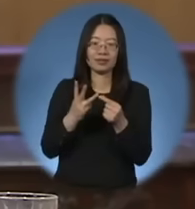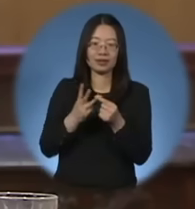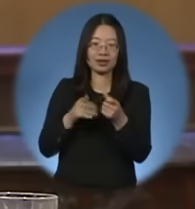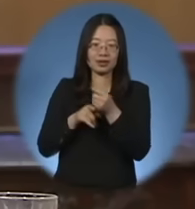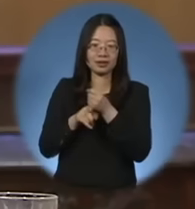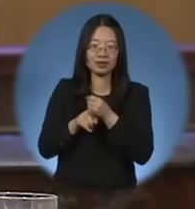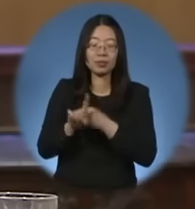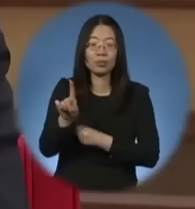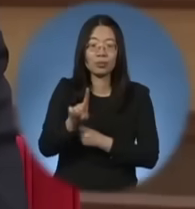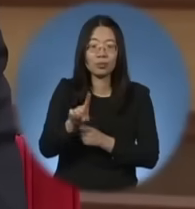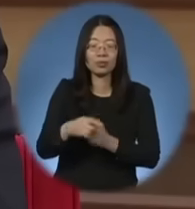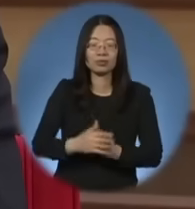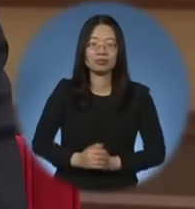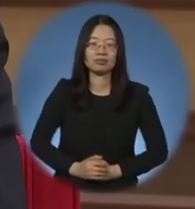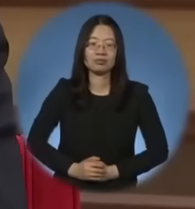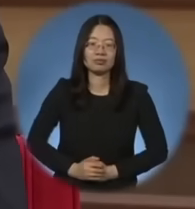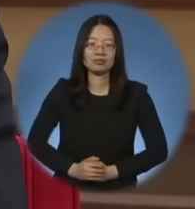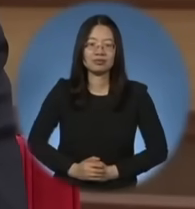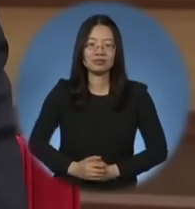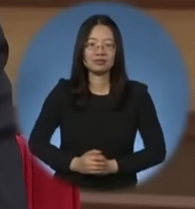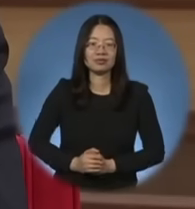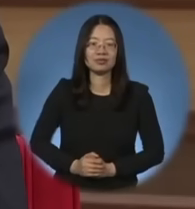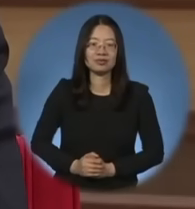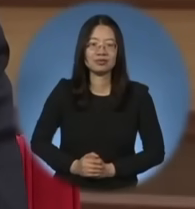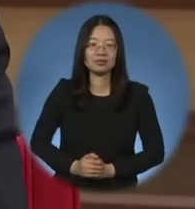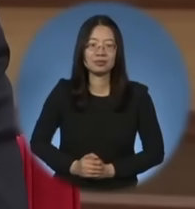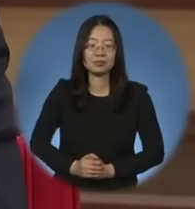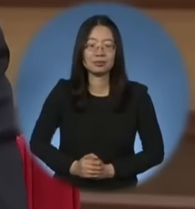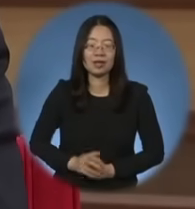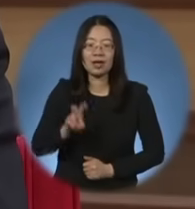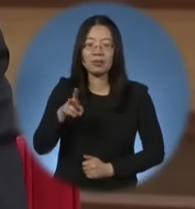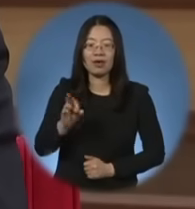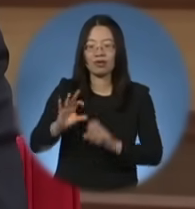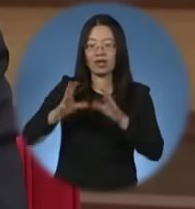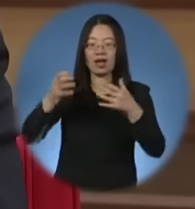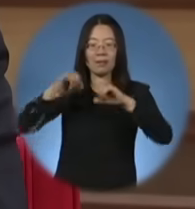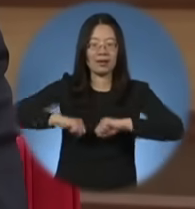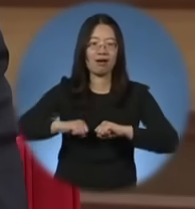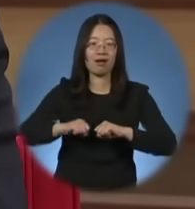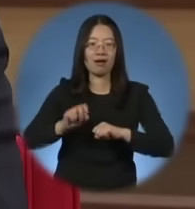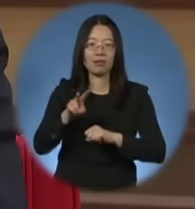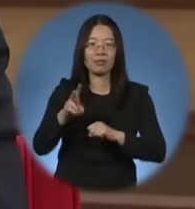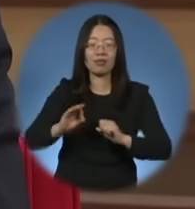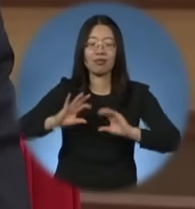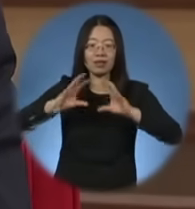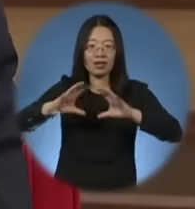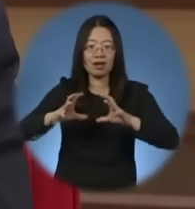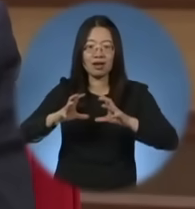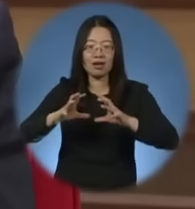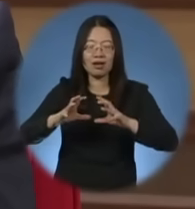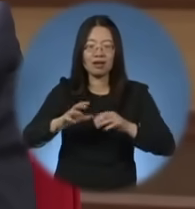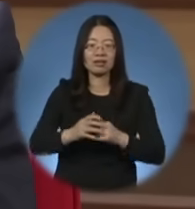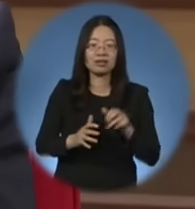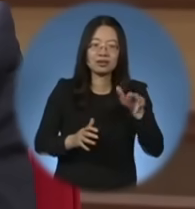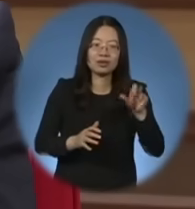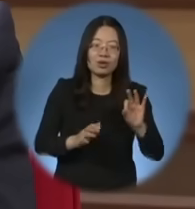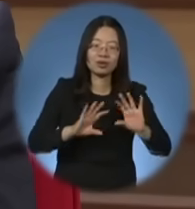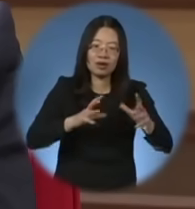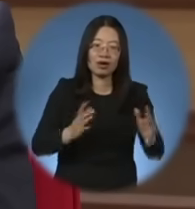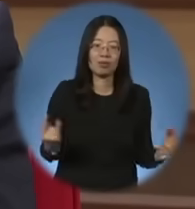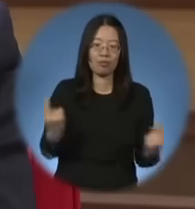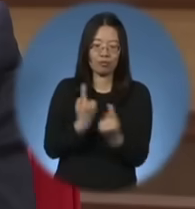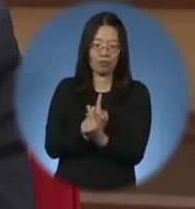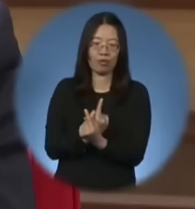세 번째 이유는 있다면은 예 예 명나라가 망한 거음 명나라가 망하고 청나라로